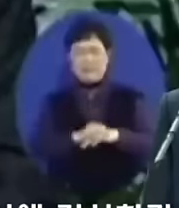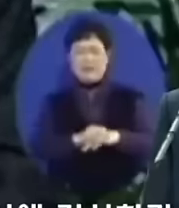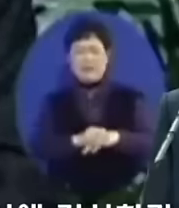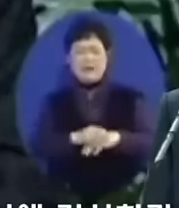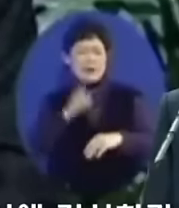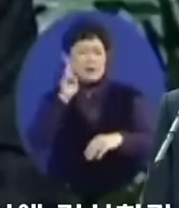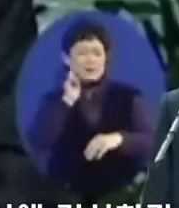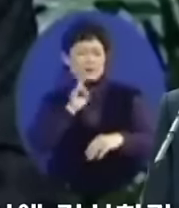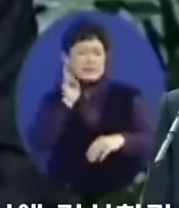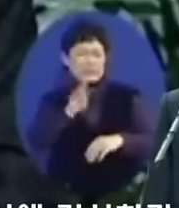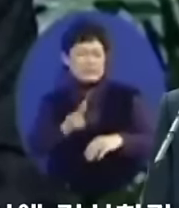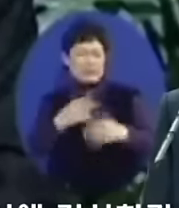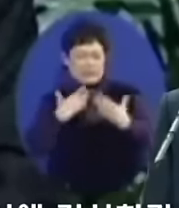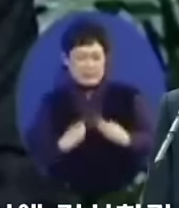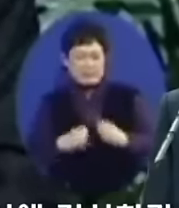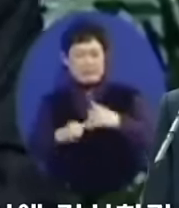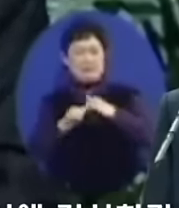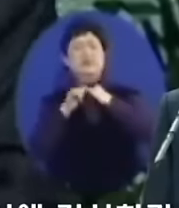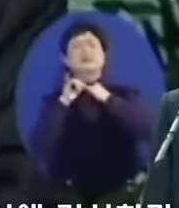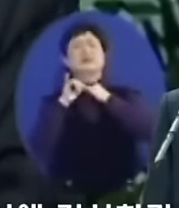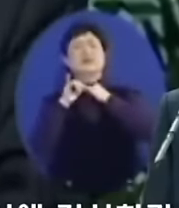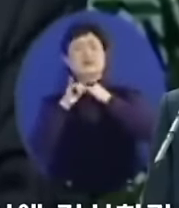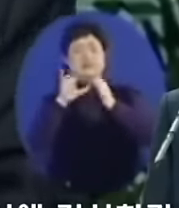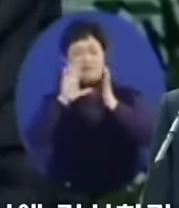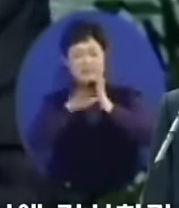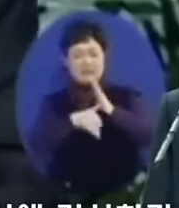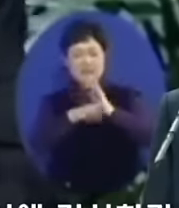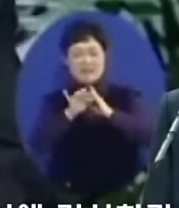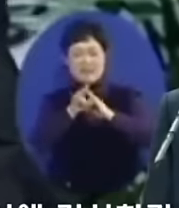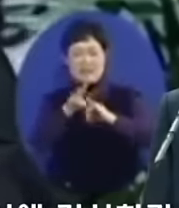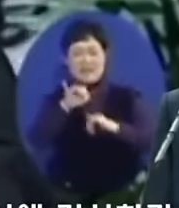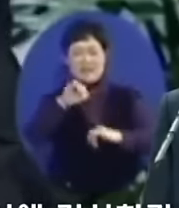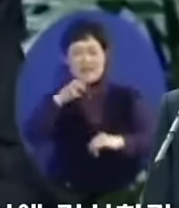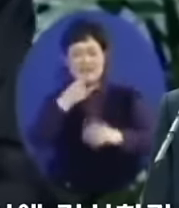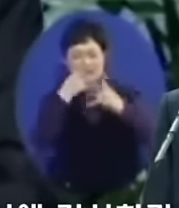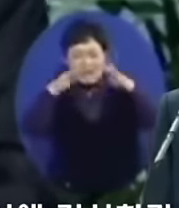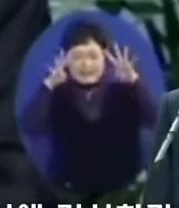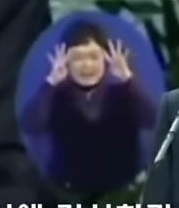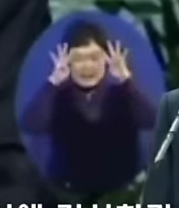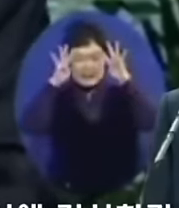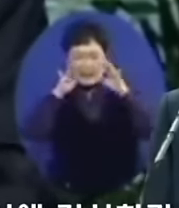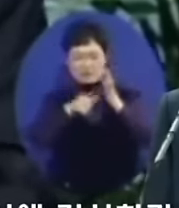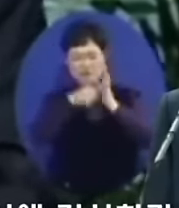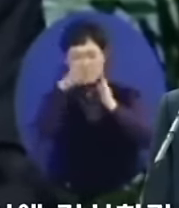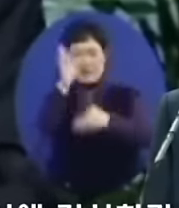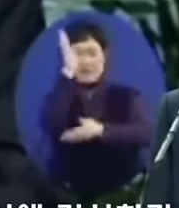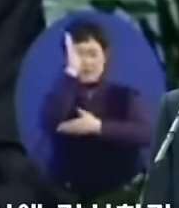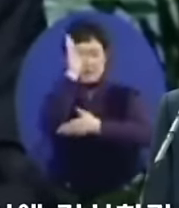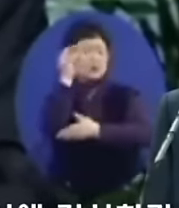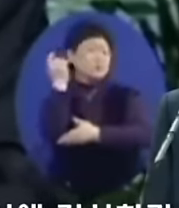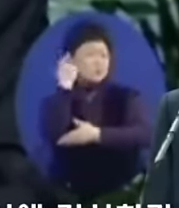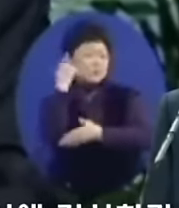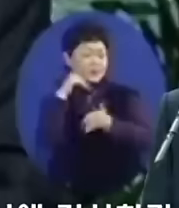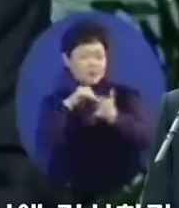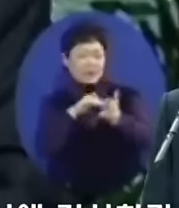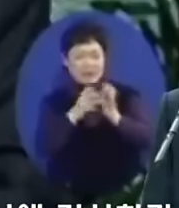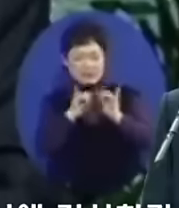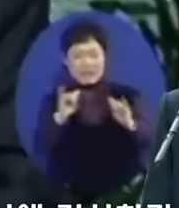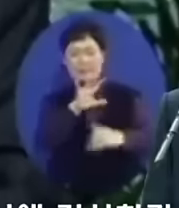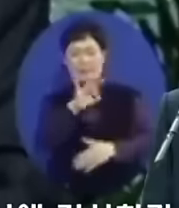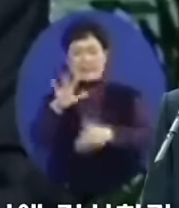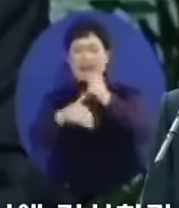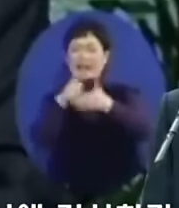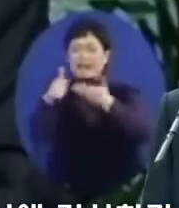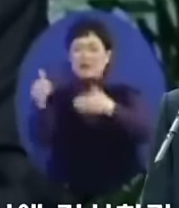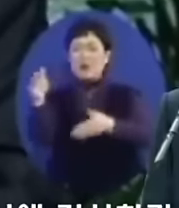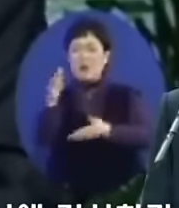매우 절망하여 자살을 하려고 했습니다. 그때 마침 예일대학의 유명한 교수의 설교를 듣게 되었는데 설교자는 사람마다